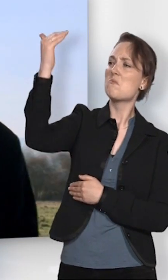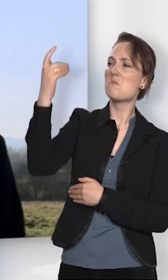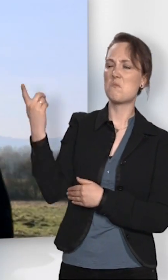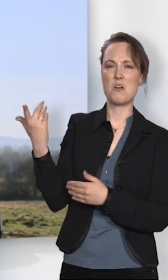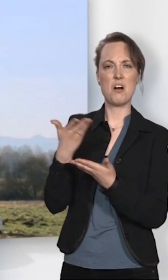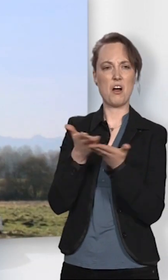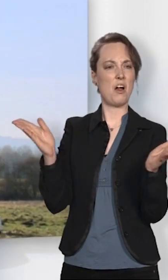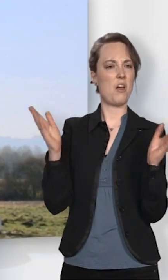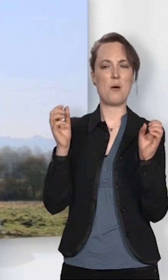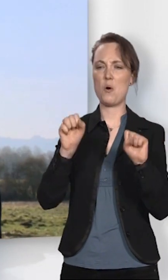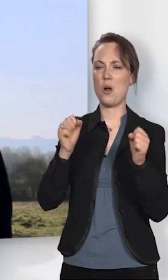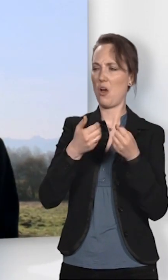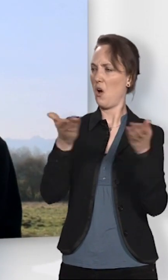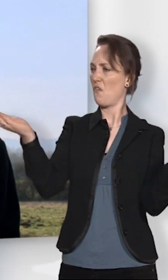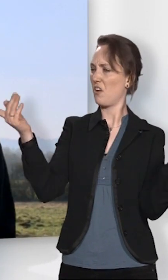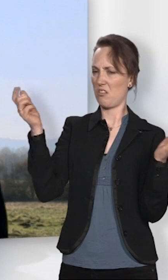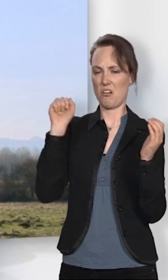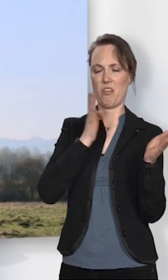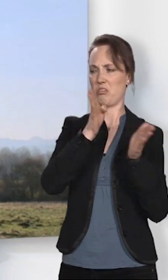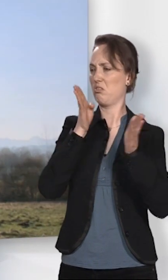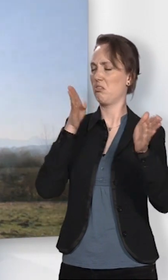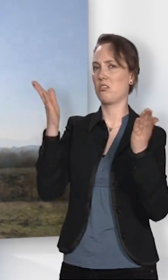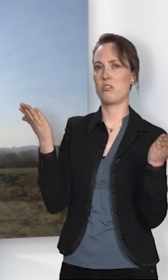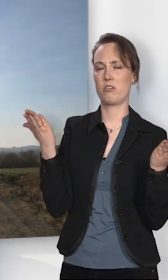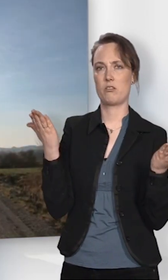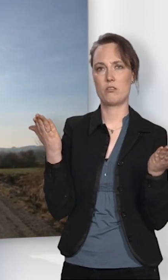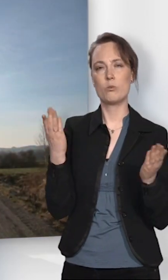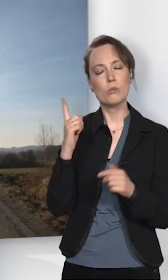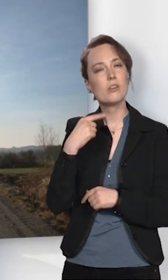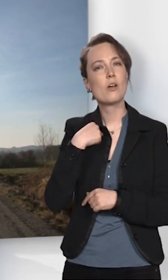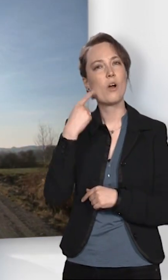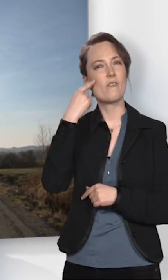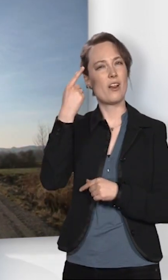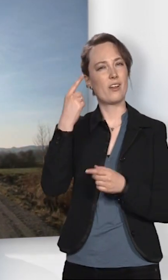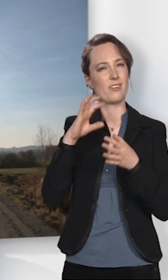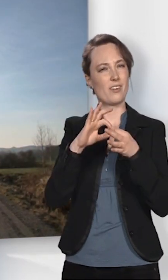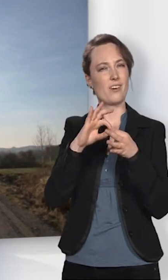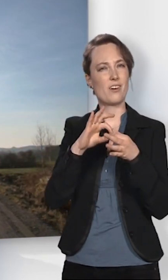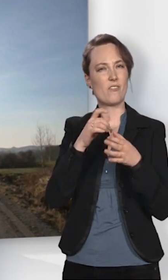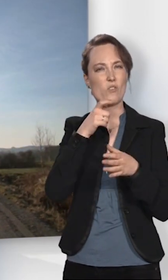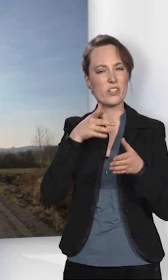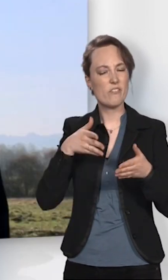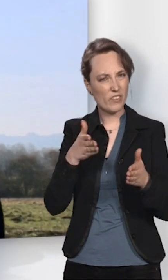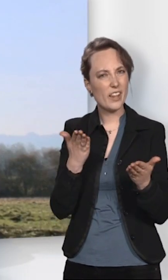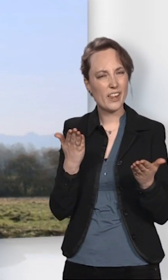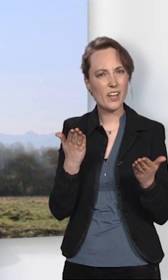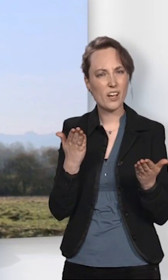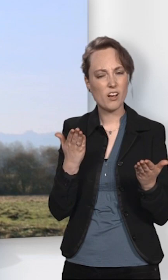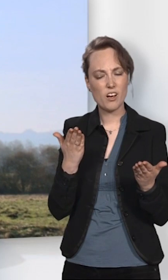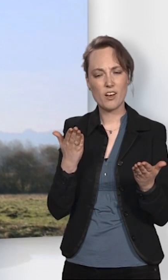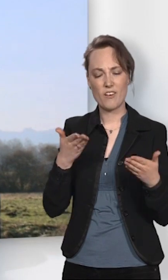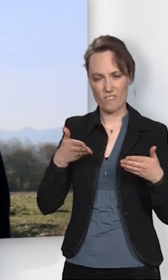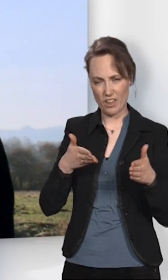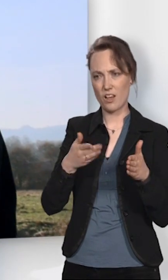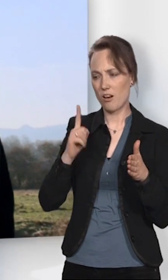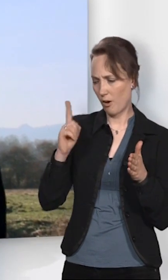offen. Ach ja, und auch das fällt mir noch ein in Sachen Wegen. Viele Wege haben sich